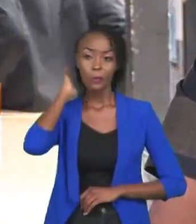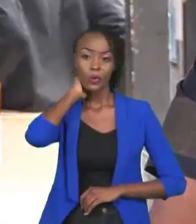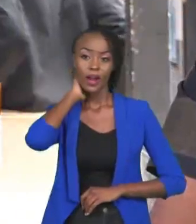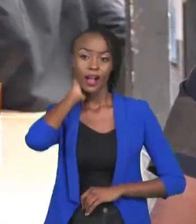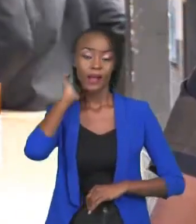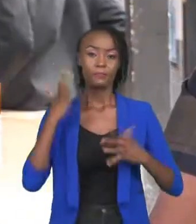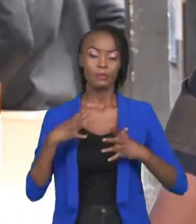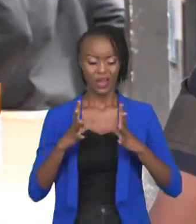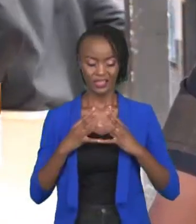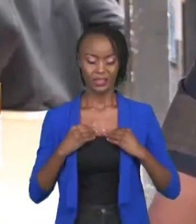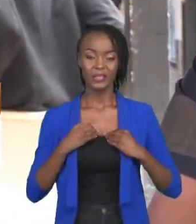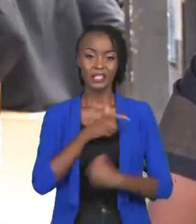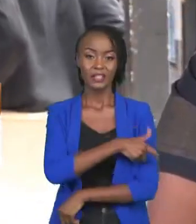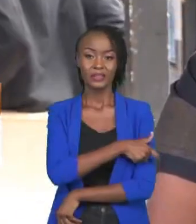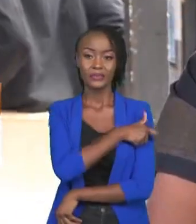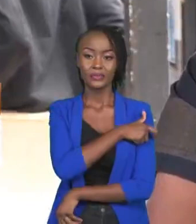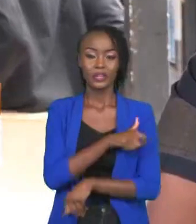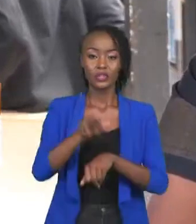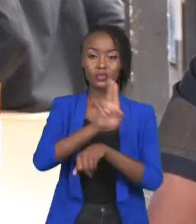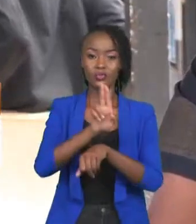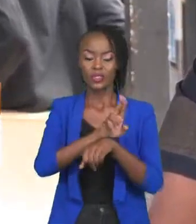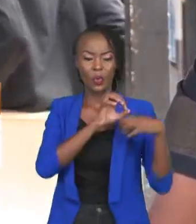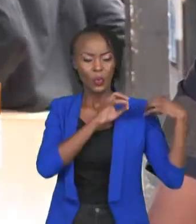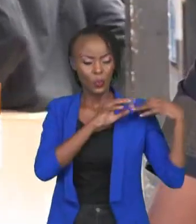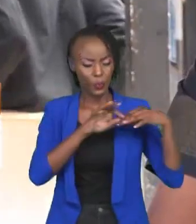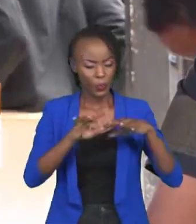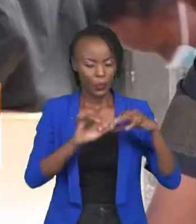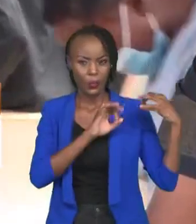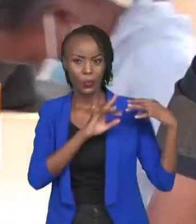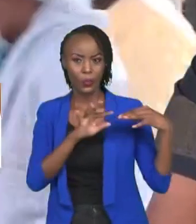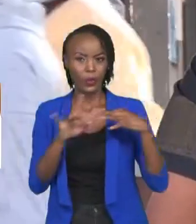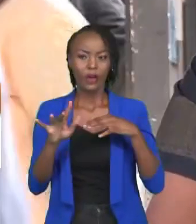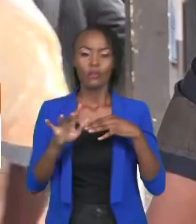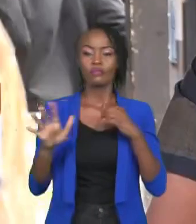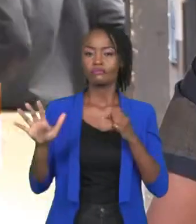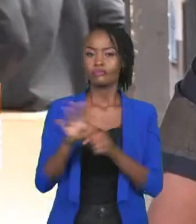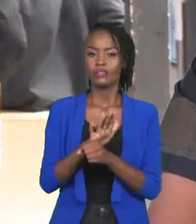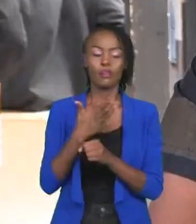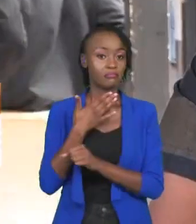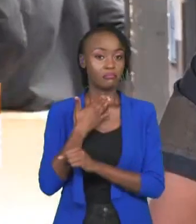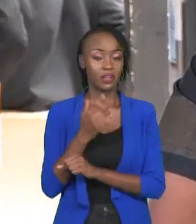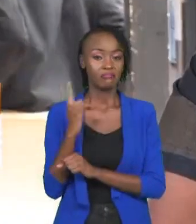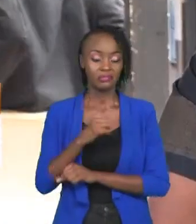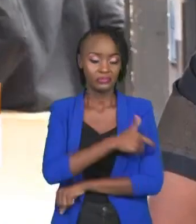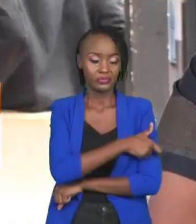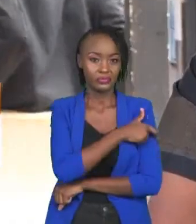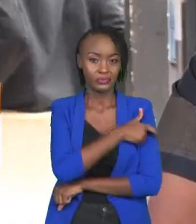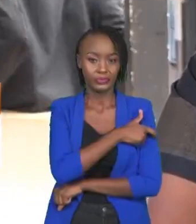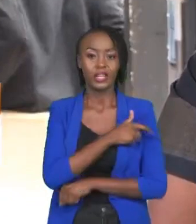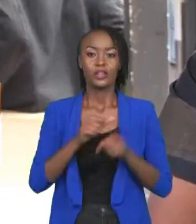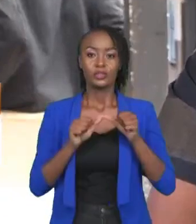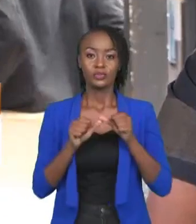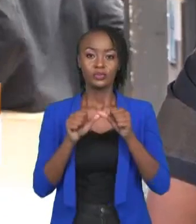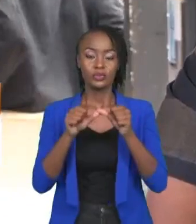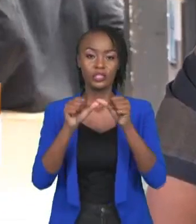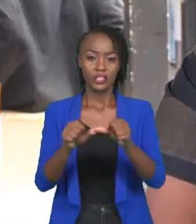kudungwa hiyo sindano na wamekuja kwa wingi. Kwa hivyo sisi tunaomba tu tuongezewe hii chanjo, tuendelee kuwadunga kwa